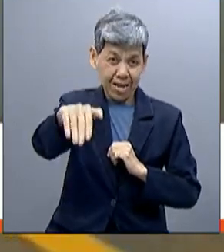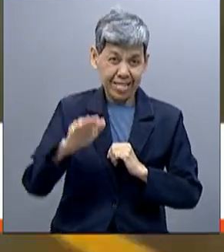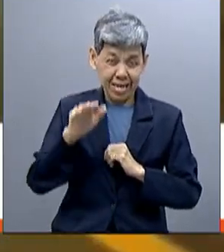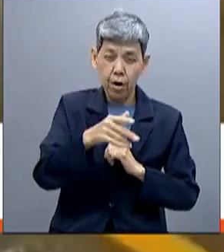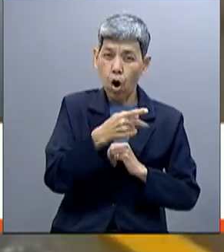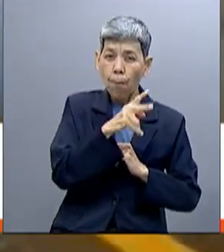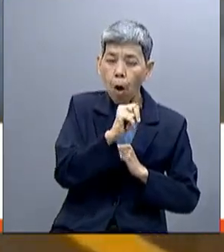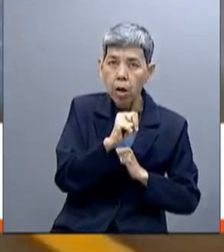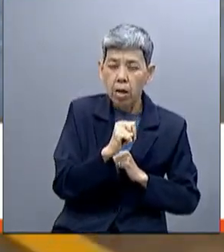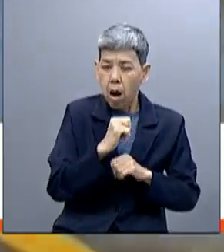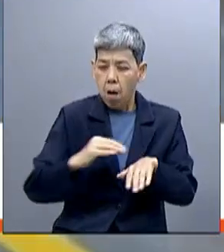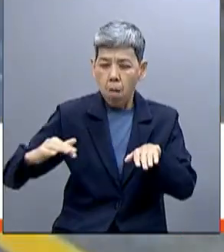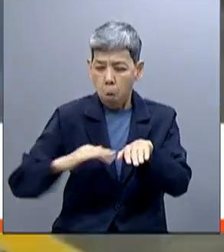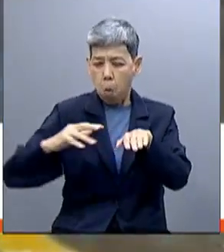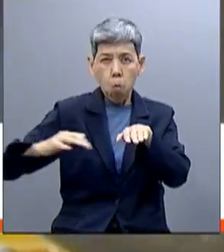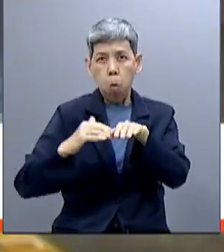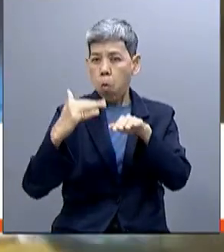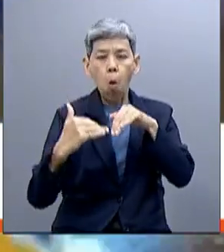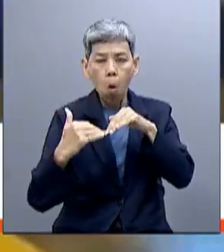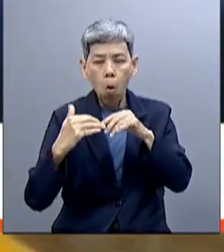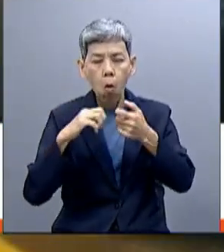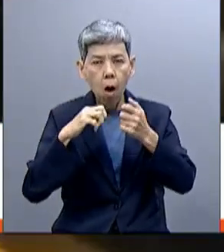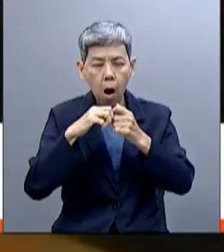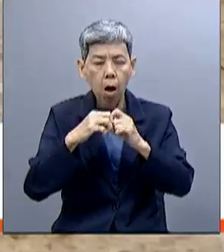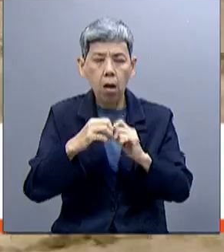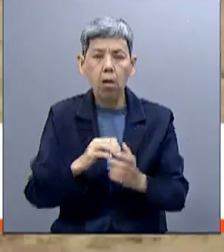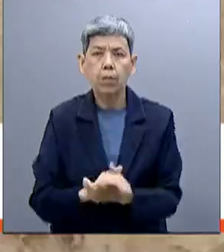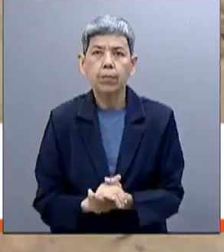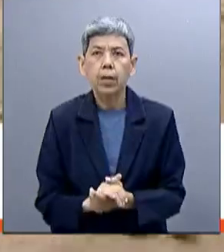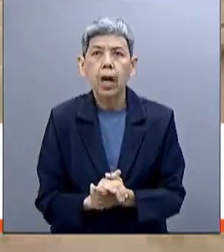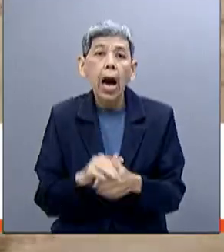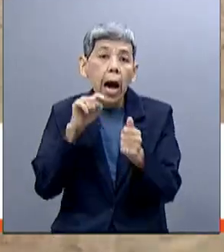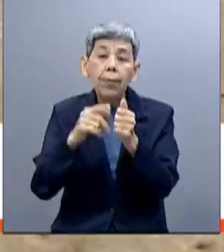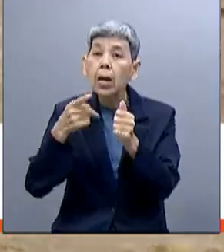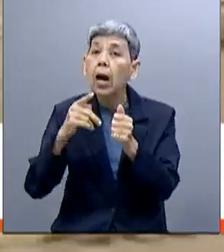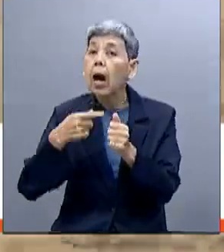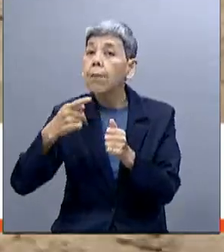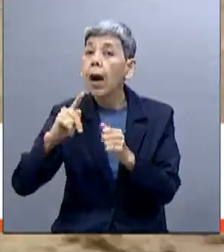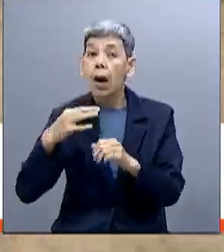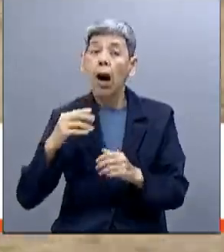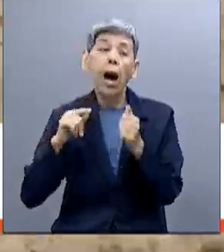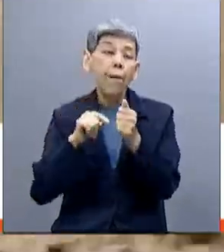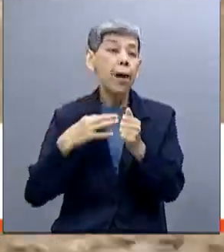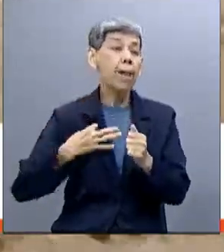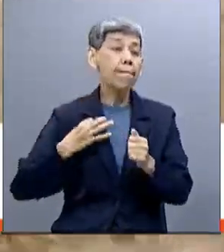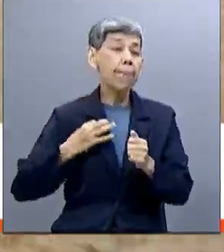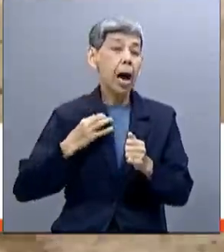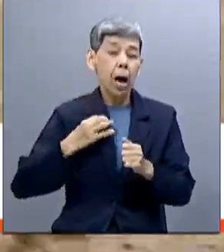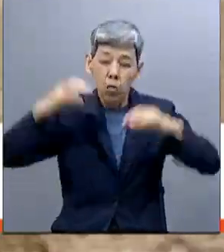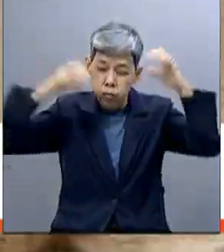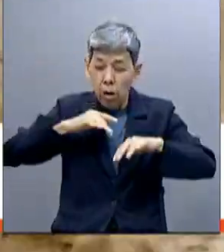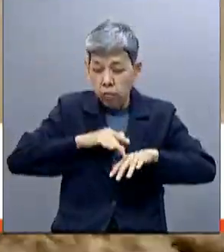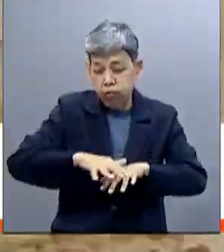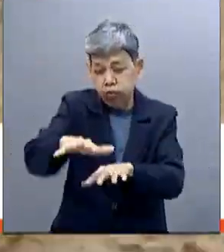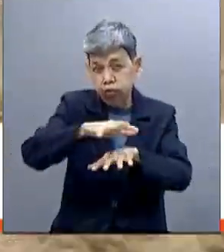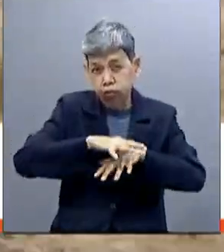อนถูกน้ำกัดเซาะขาดข้ามไม่ได้นะคะที่อำเภอปางมาผ้าค่ะฝนตกหนักน้ำไหลเชี่ยวทำให้สะพ